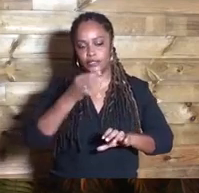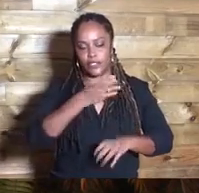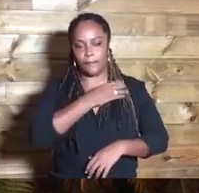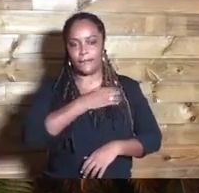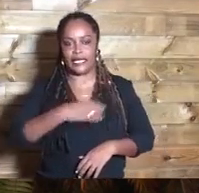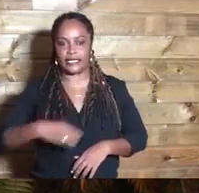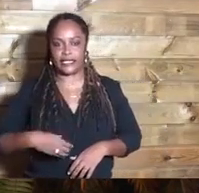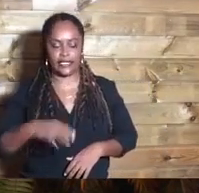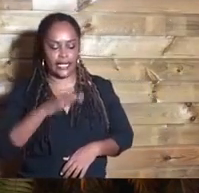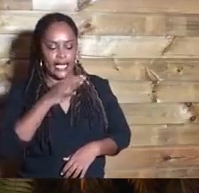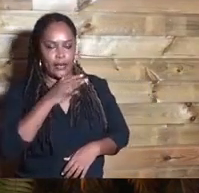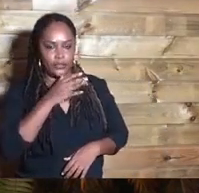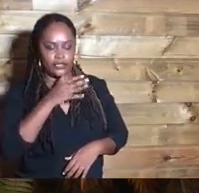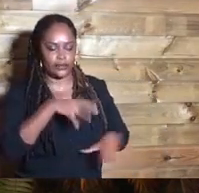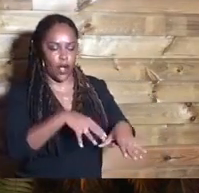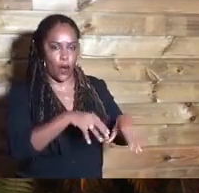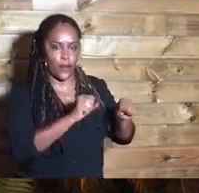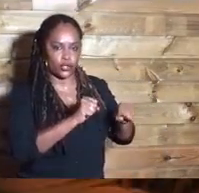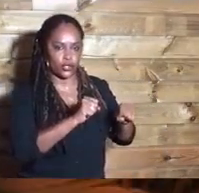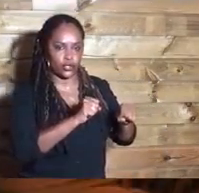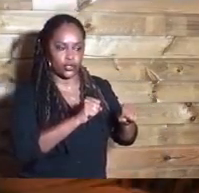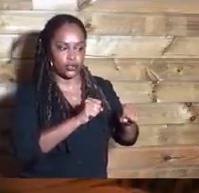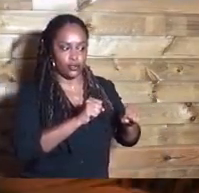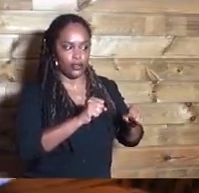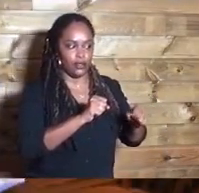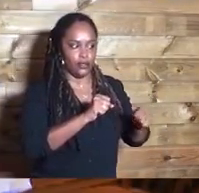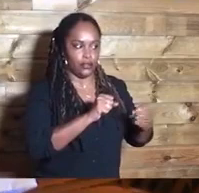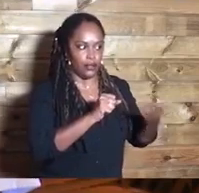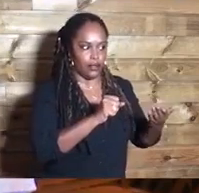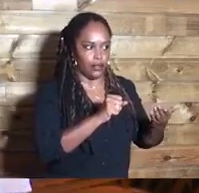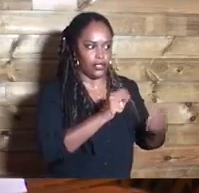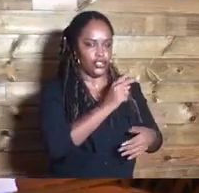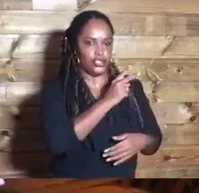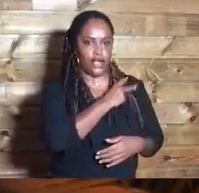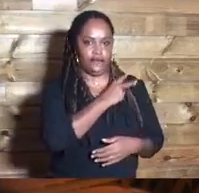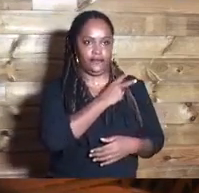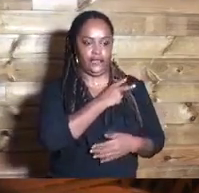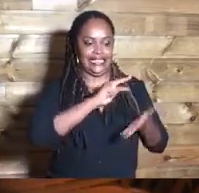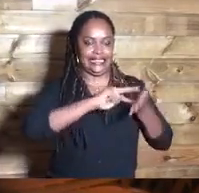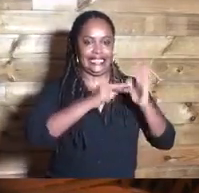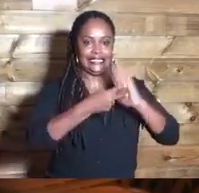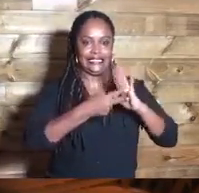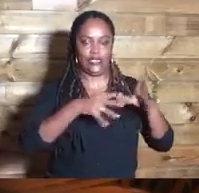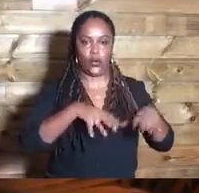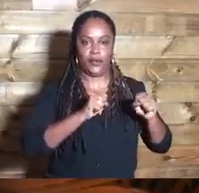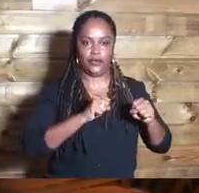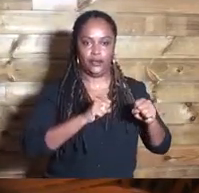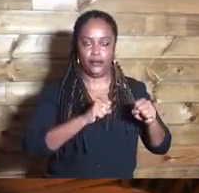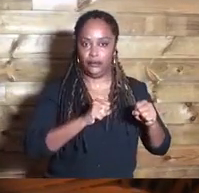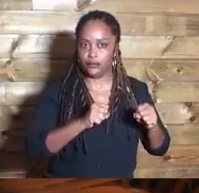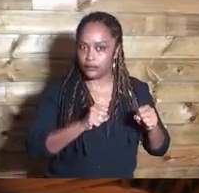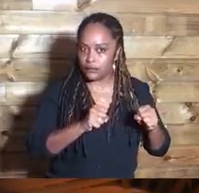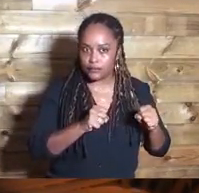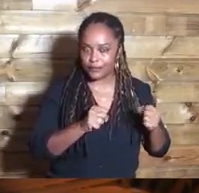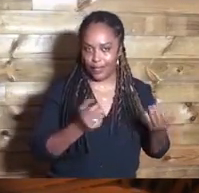bon travail sérieux, pas ni bon développement sérieux, ou peut faire sous pas ni des cadres compétents, des techniciens compétents. Et pour moun peke